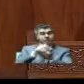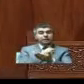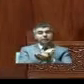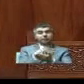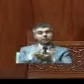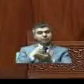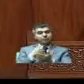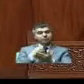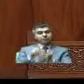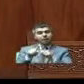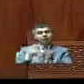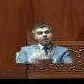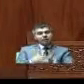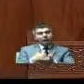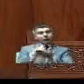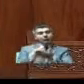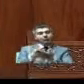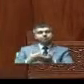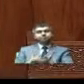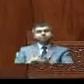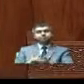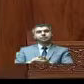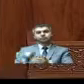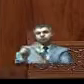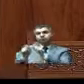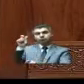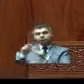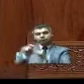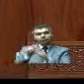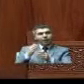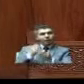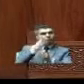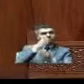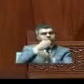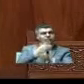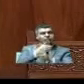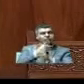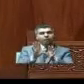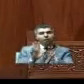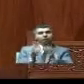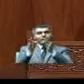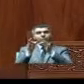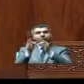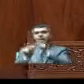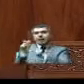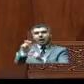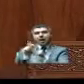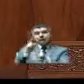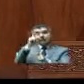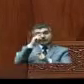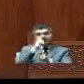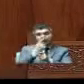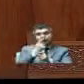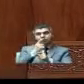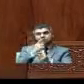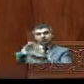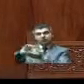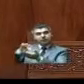المعنية بموجة البرد، وذلك بتنسيق مع النسيج الجمعوي والمندوبيات الإقليمية لوزارة